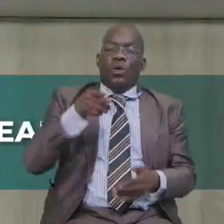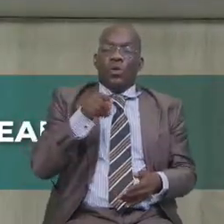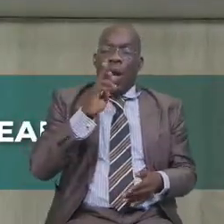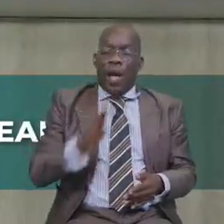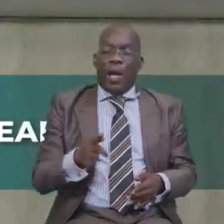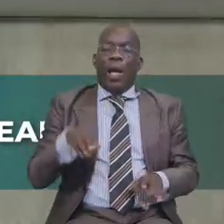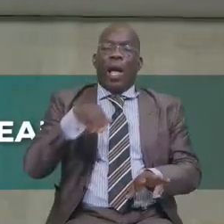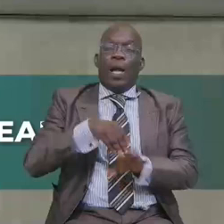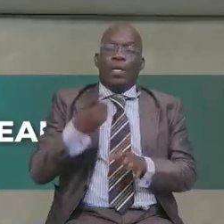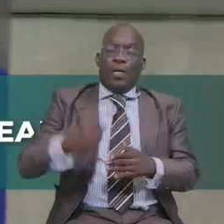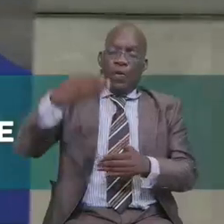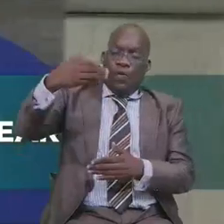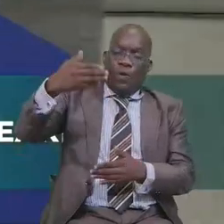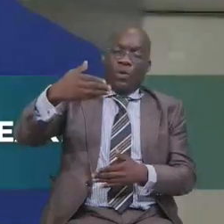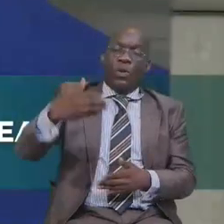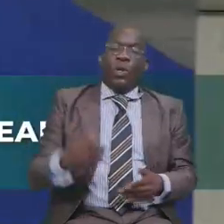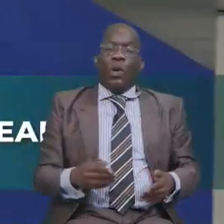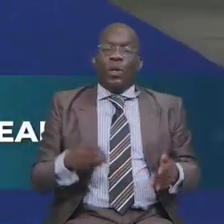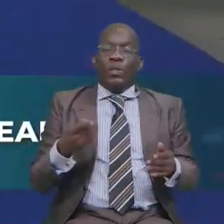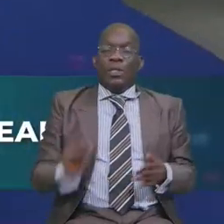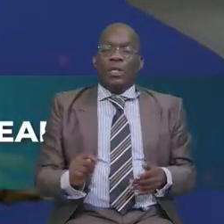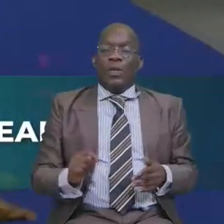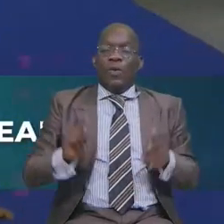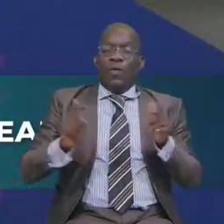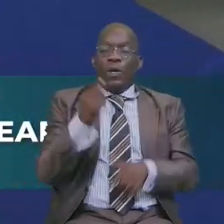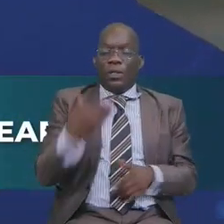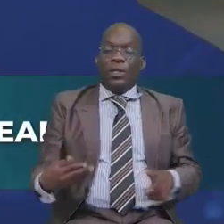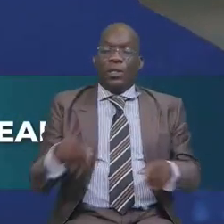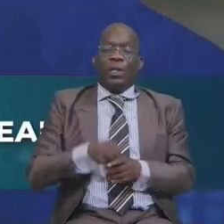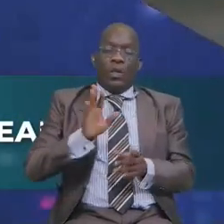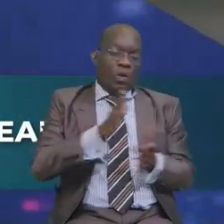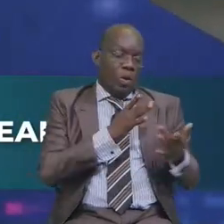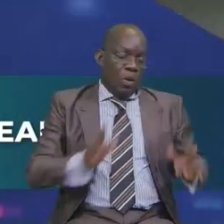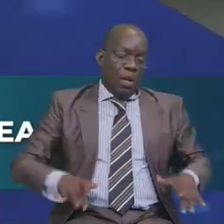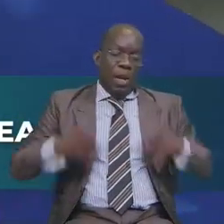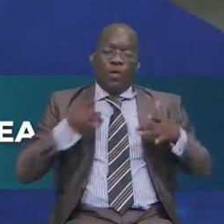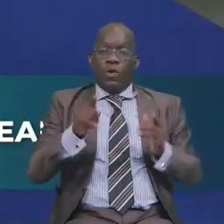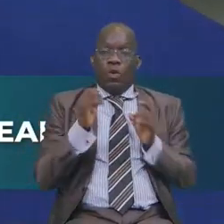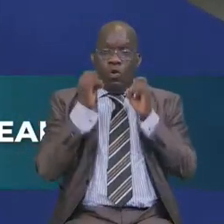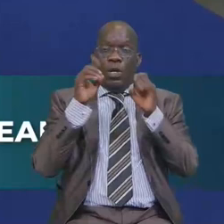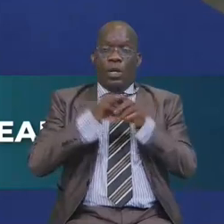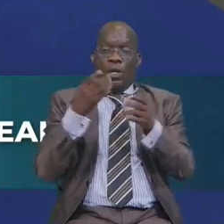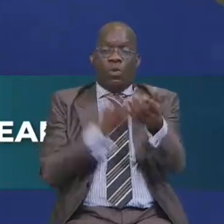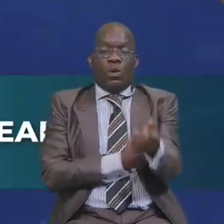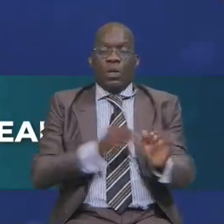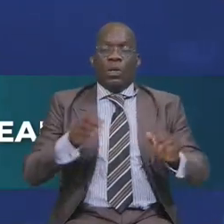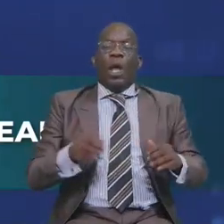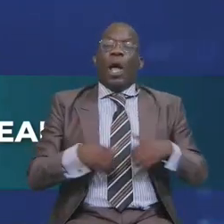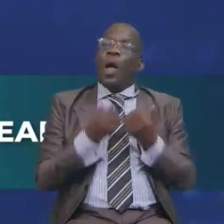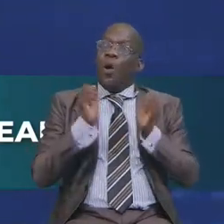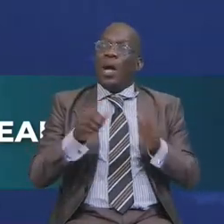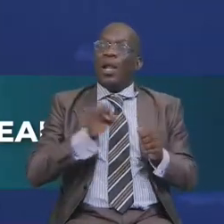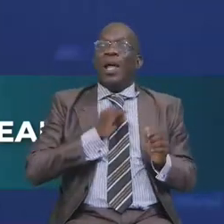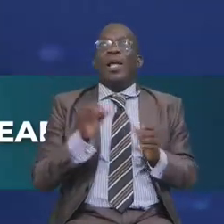devant de la queue. Et vous voulez les premières choses. Vous vous réveillez le matin. Oh, comment je peux conduire les gens à